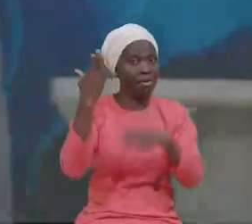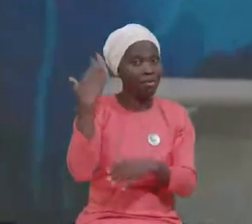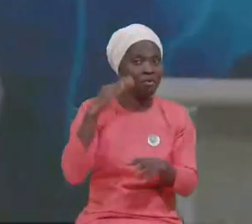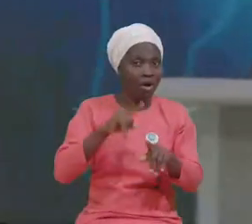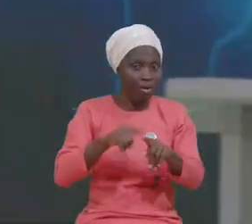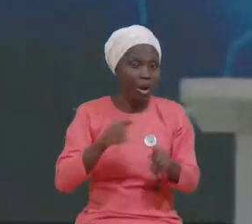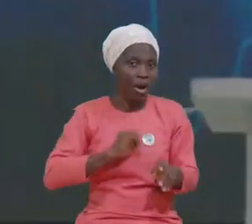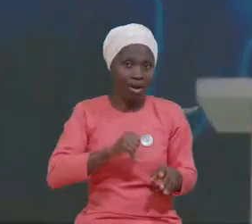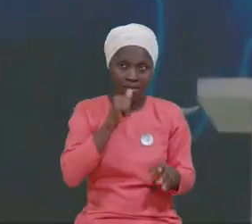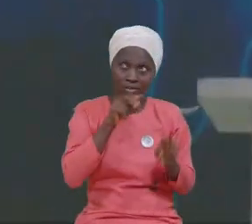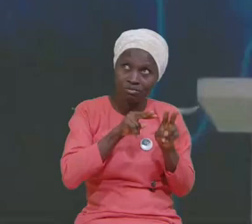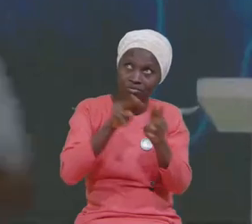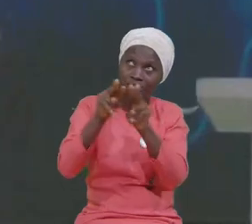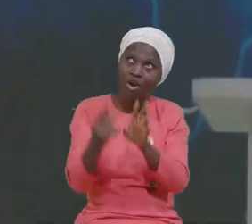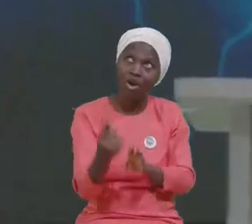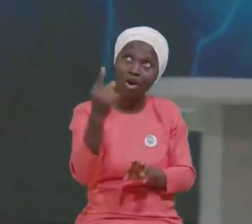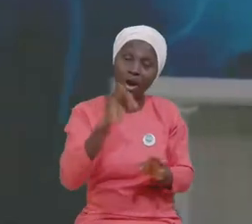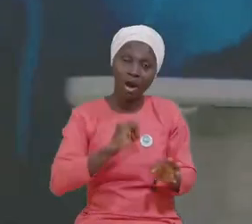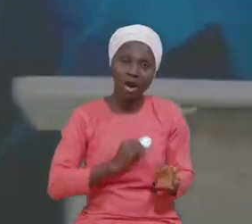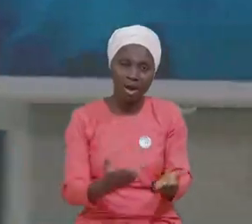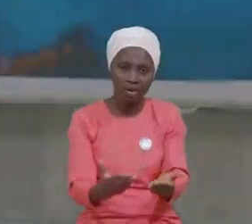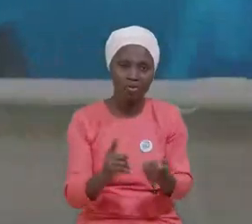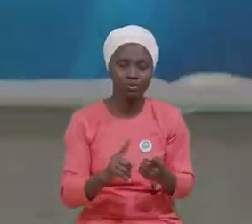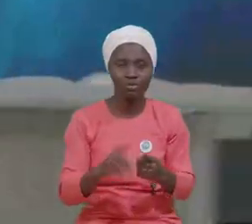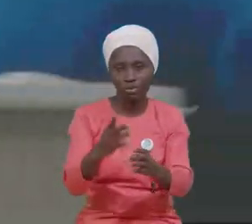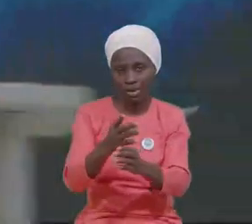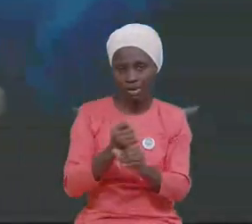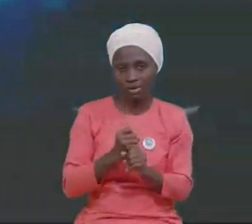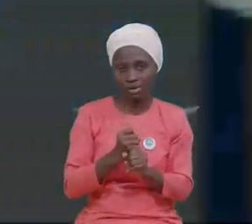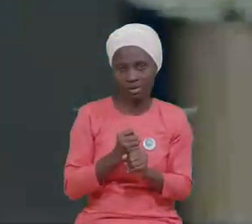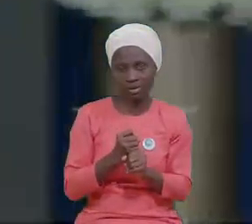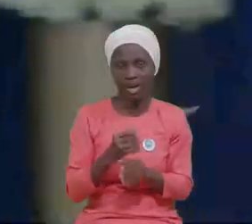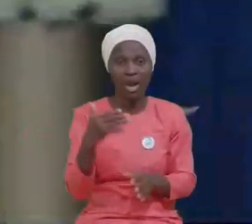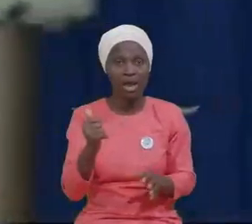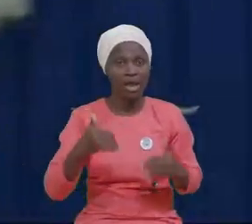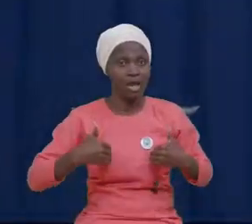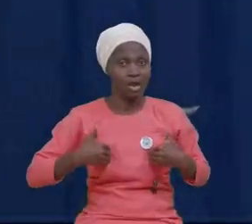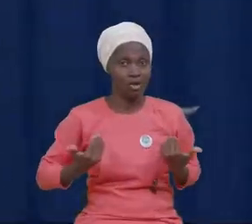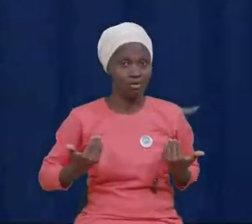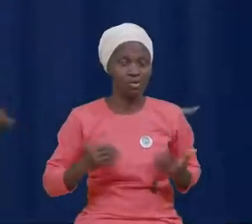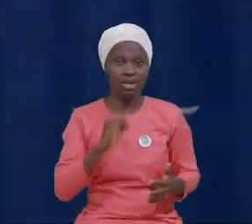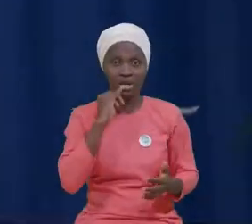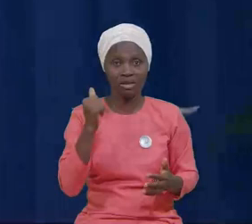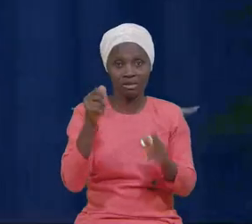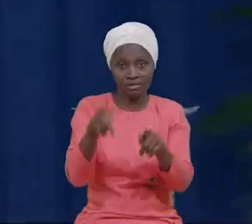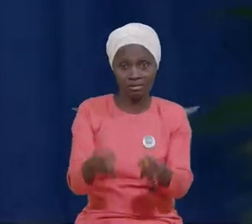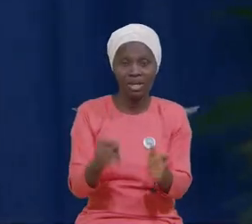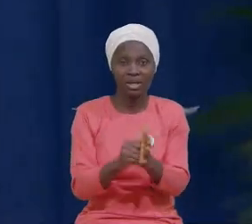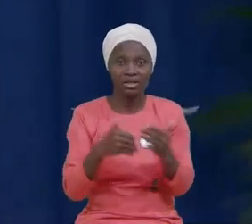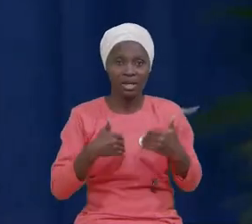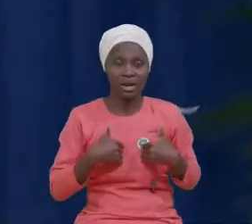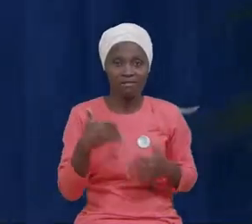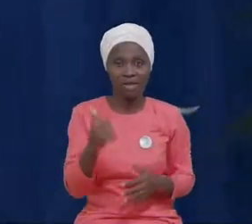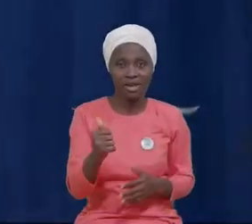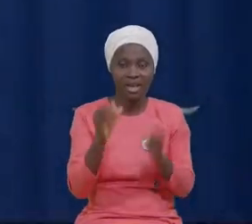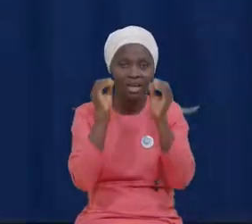toujours les yeux levés et je veux réaliser plus. Un jeune est celui qui a